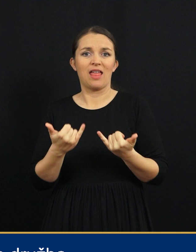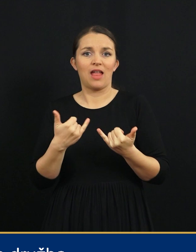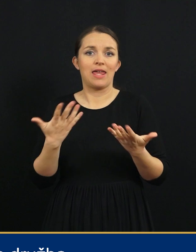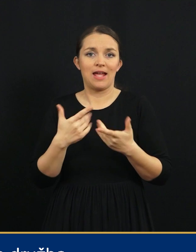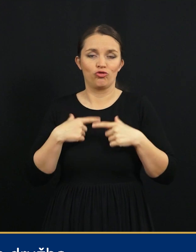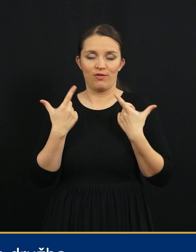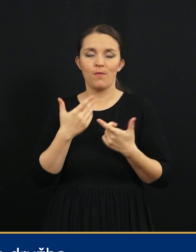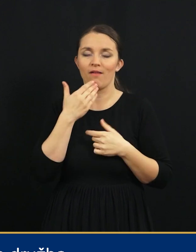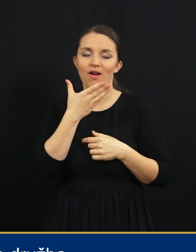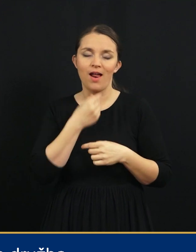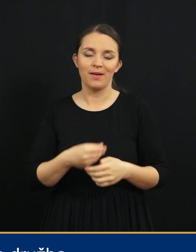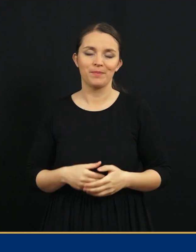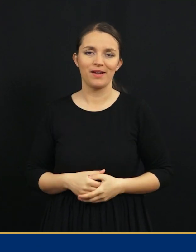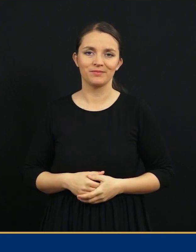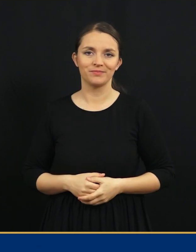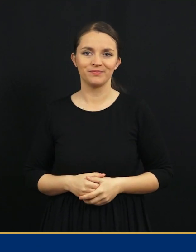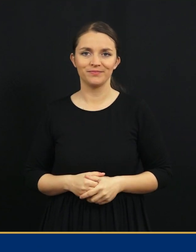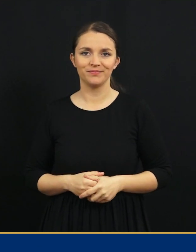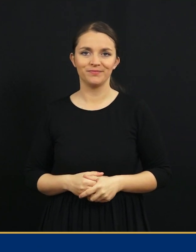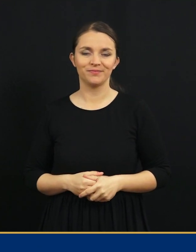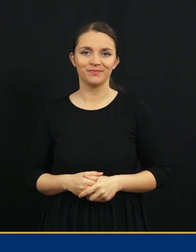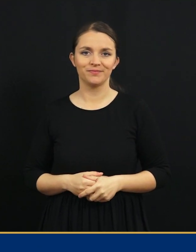živimo. Hvala lepa.